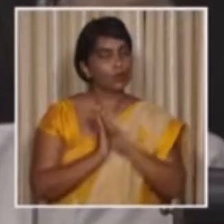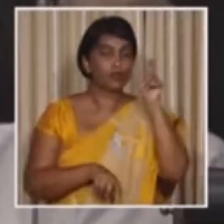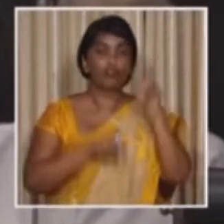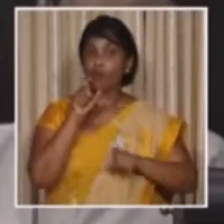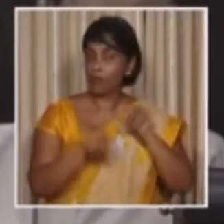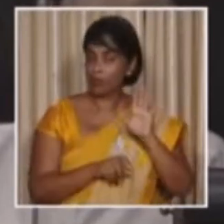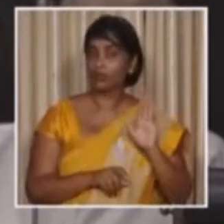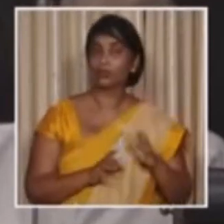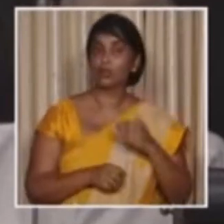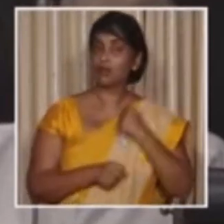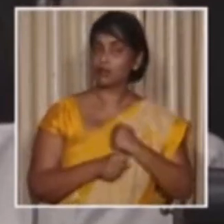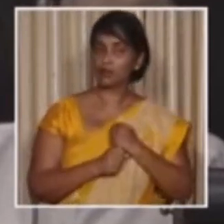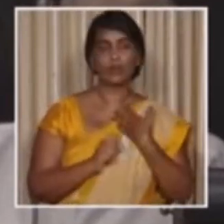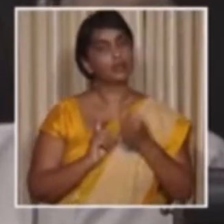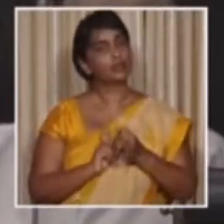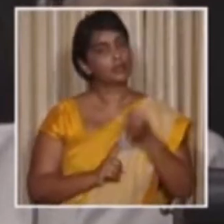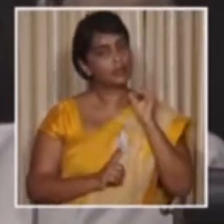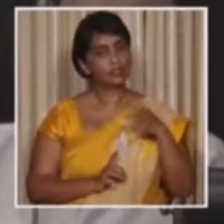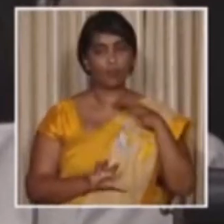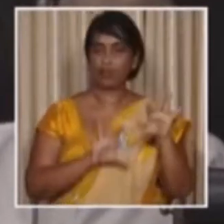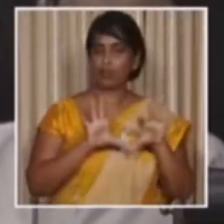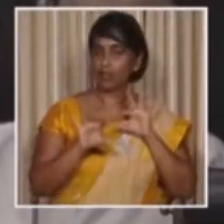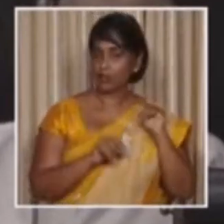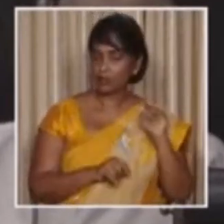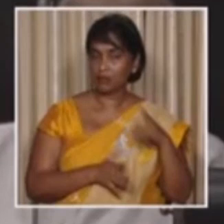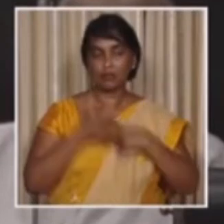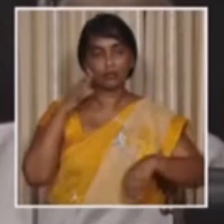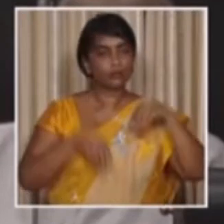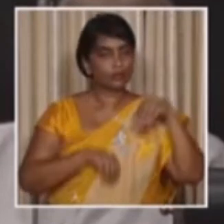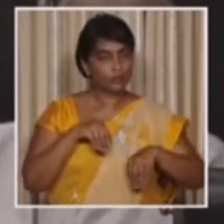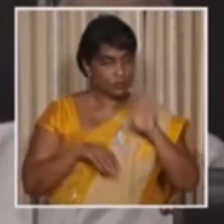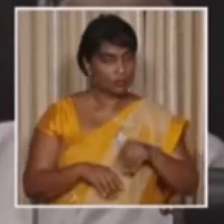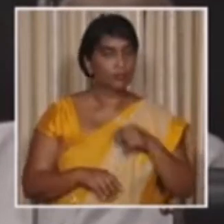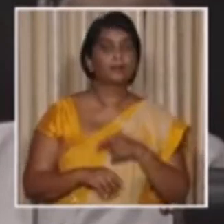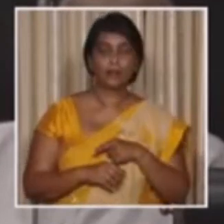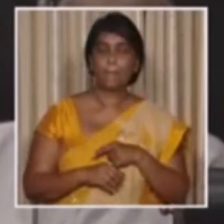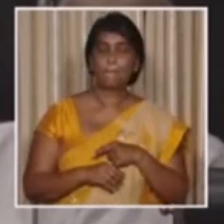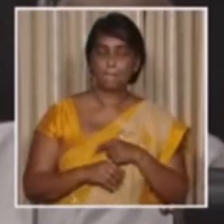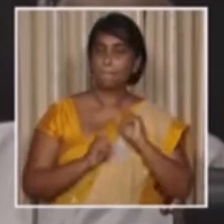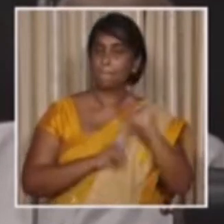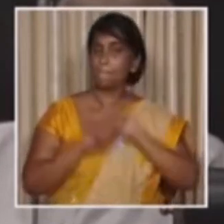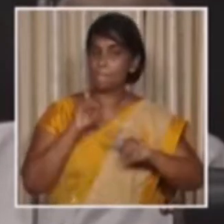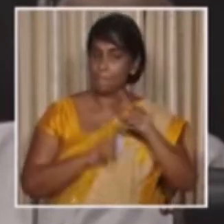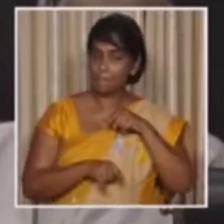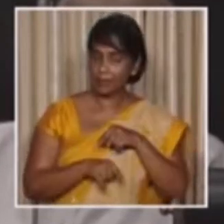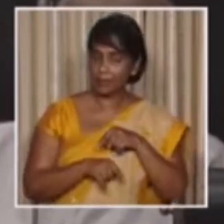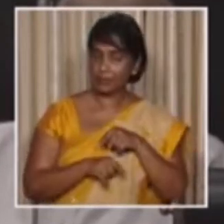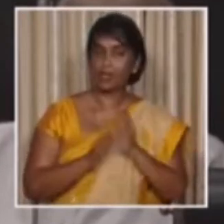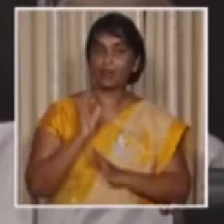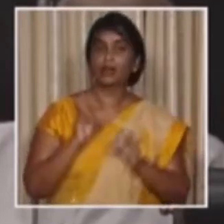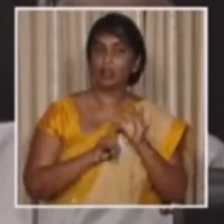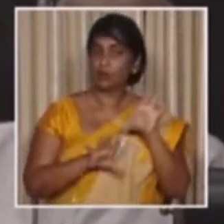විසින් ජනරජයේ ජනාධිපතිවරයා තෝරාපත් කිරීම ඡන්ද විමසීමේදීද පාර්ලිමේන්තු මැතිවරණ